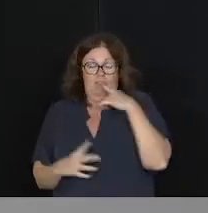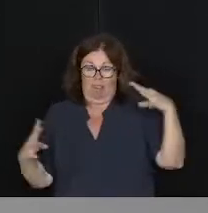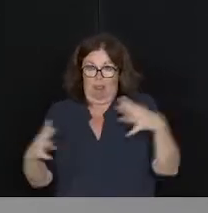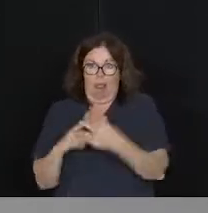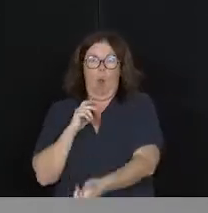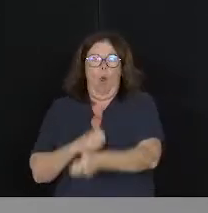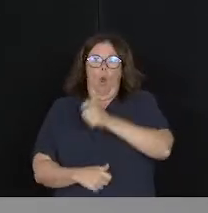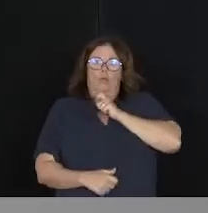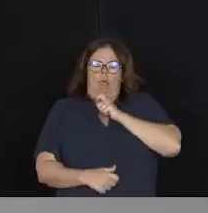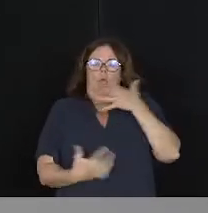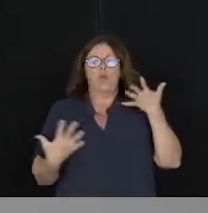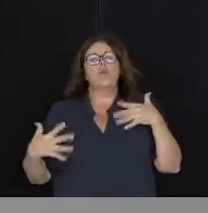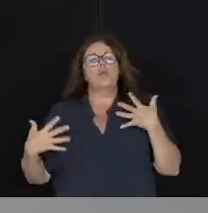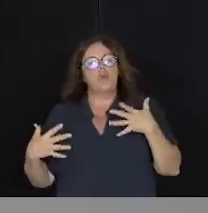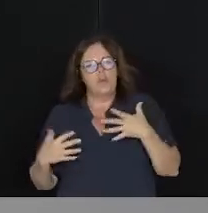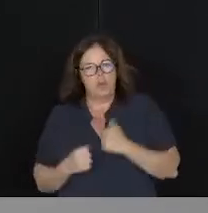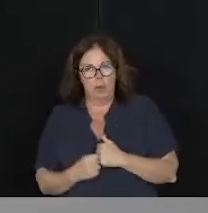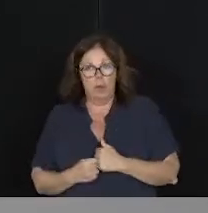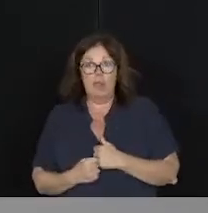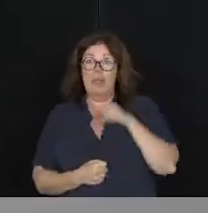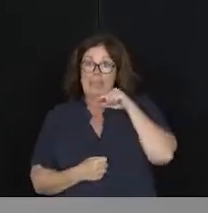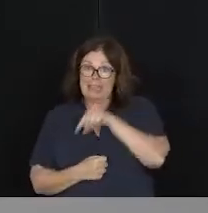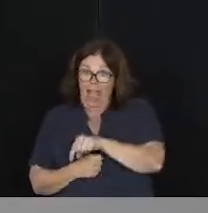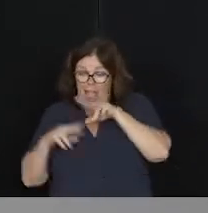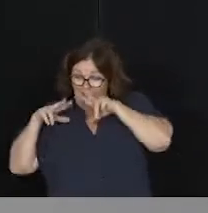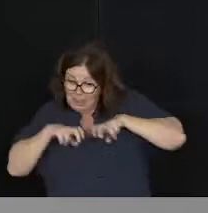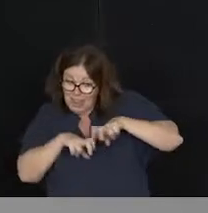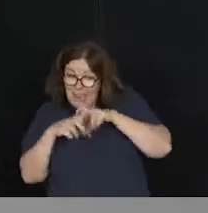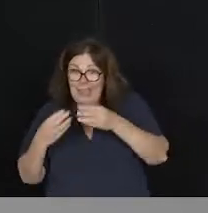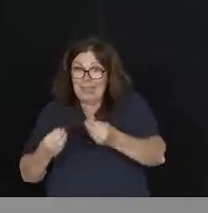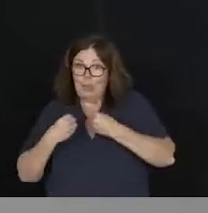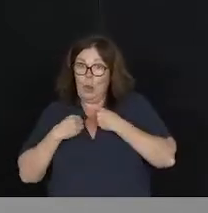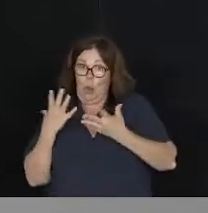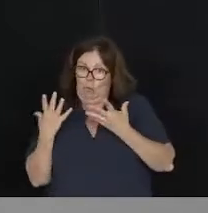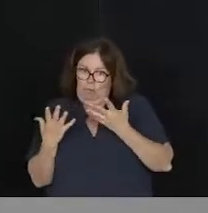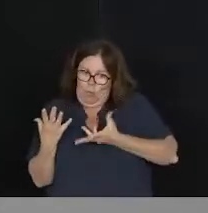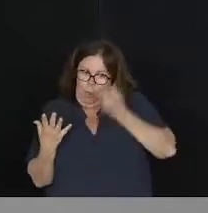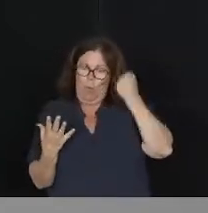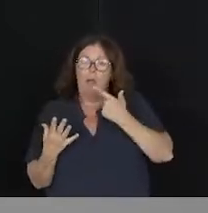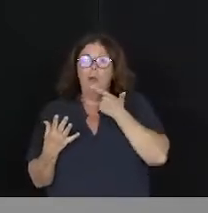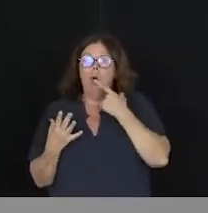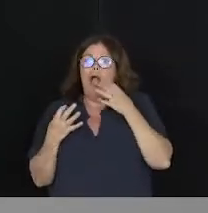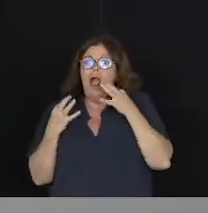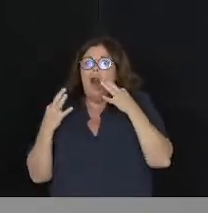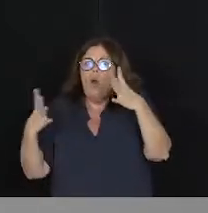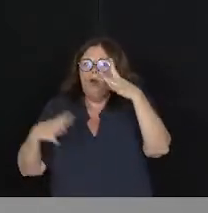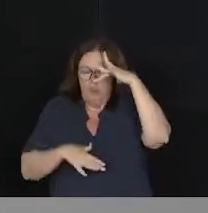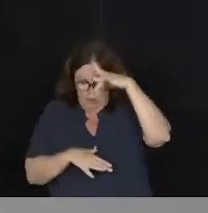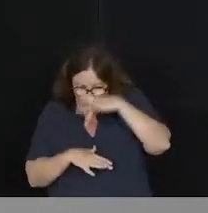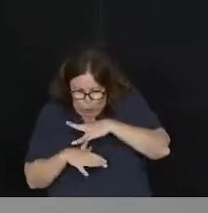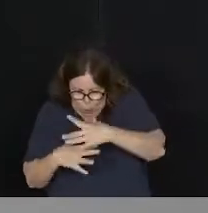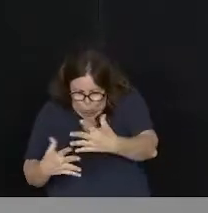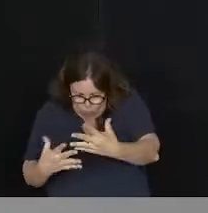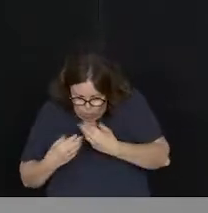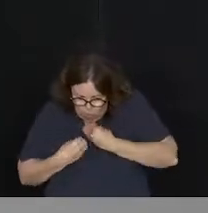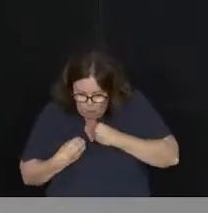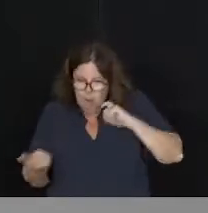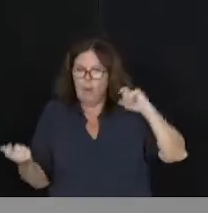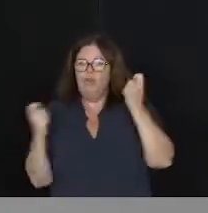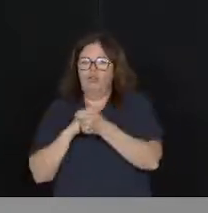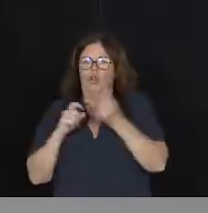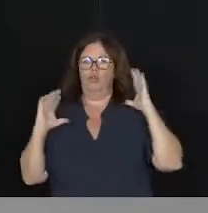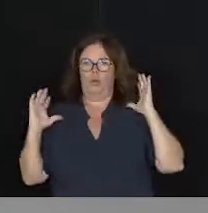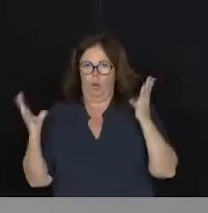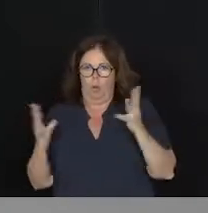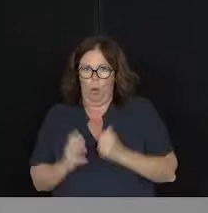échelle d'analyse, elle permet, je crois, de saisir ce que la guerre fait à l'expérience du temps, et en retour, et c'est important, il me semble,